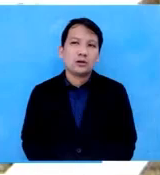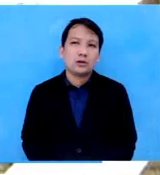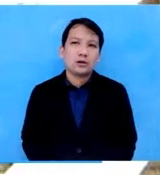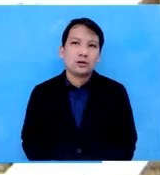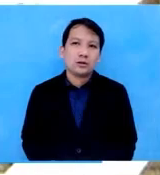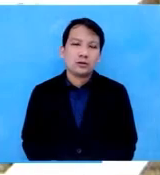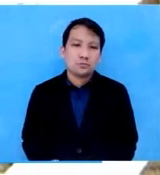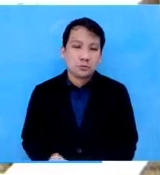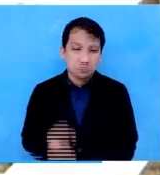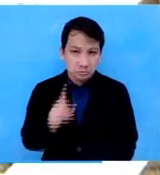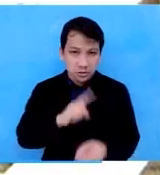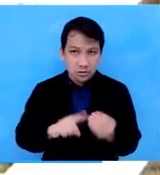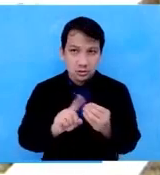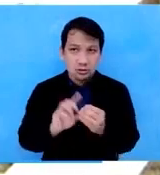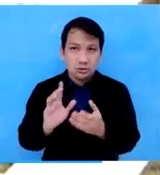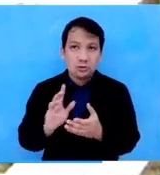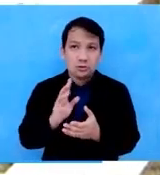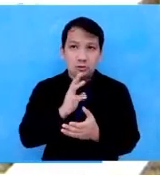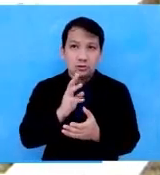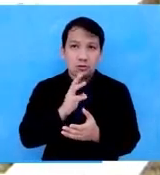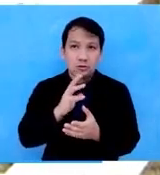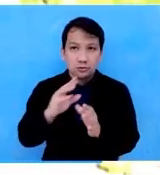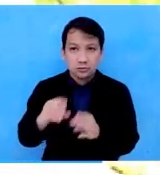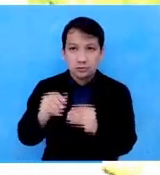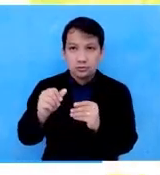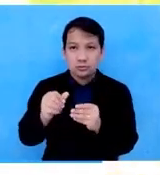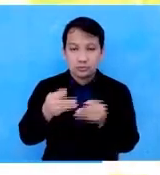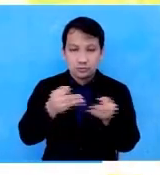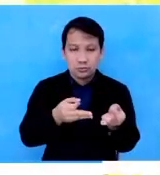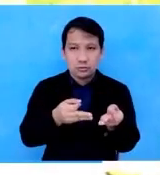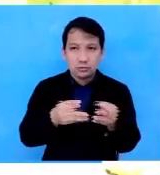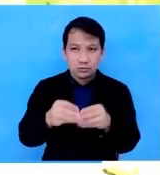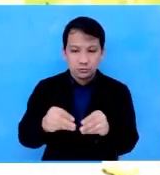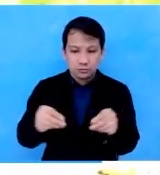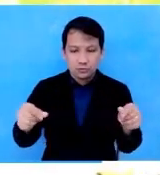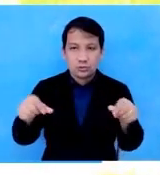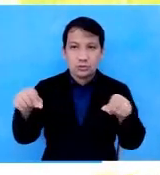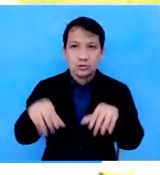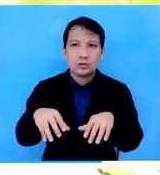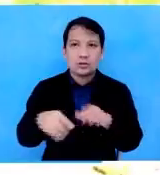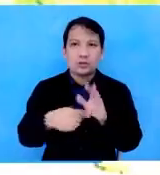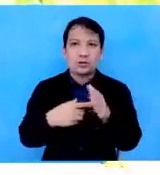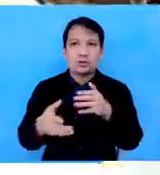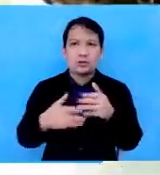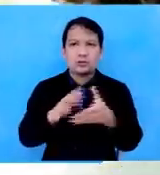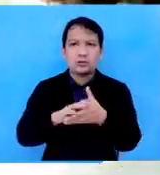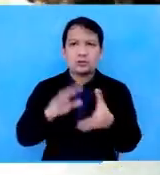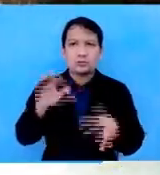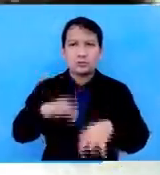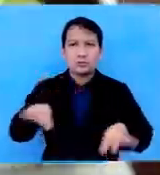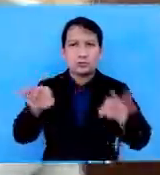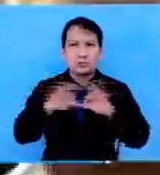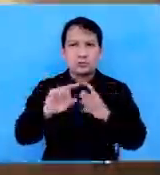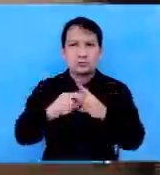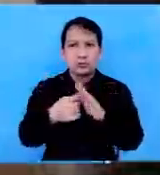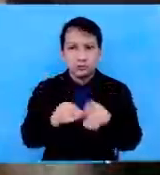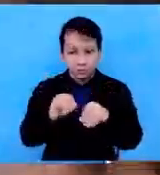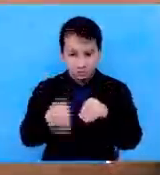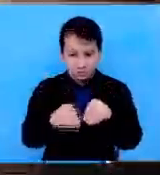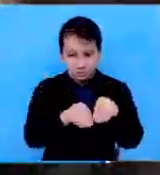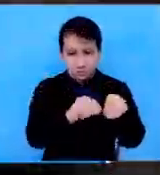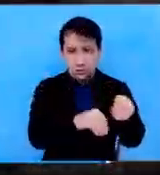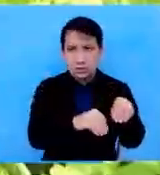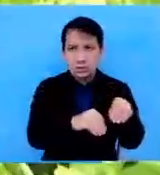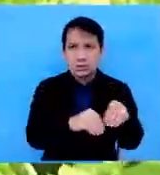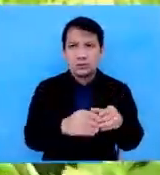kailangan natin ng water-soluble na fertilizer. Hindi naman daw kailangan ng malaking halaga para simulang magtanim sa pamamagitan ng